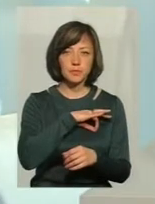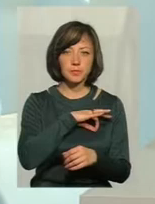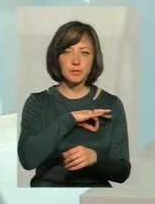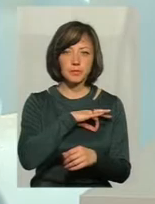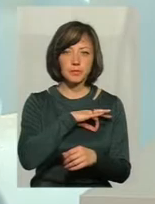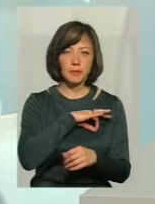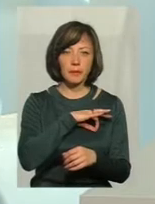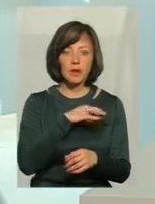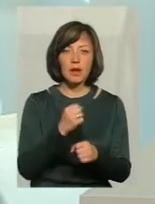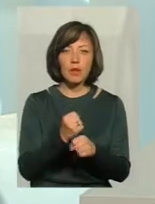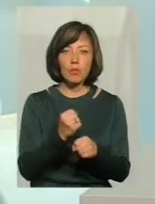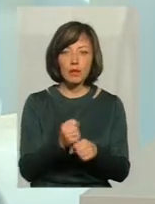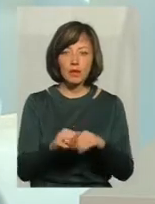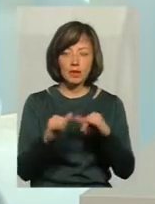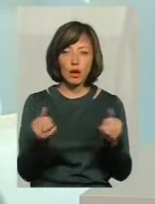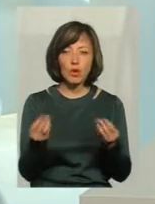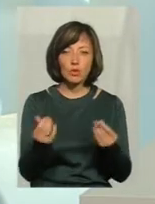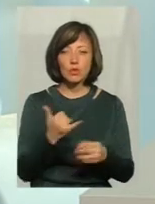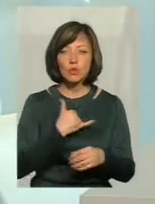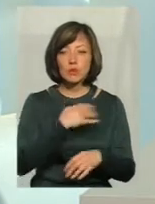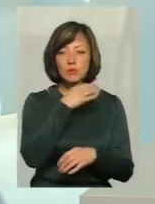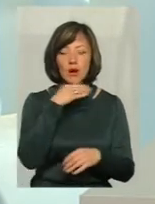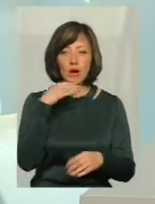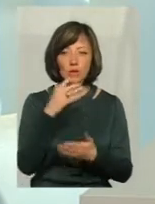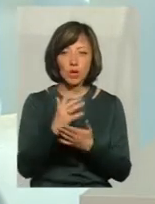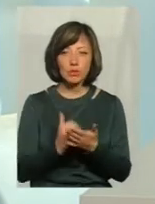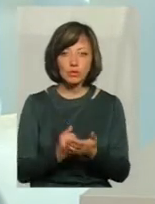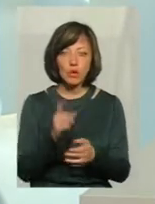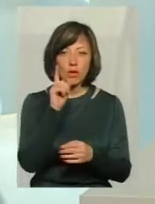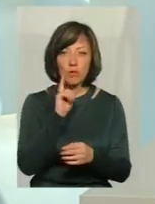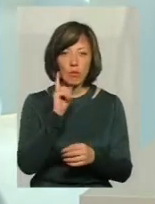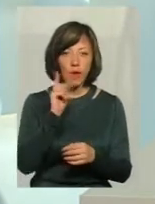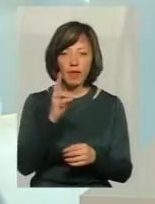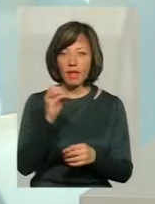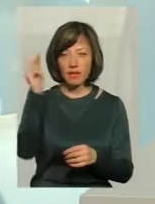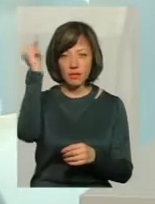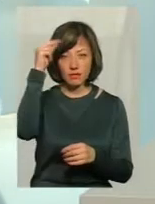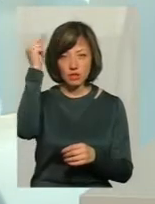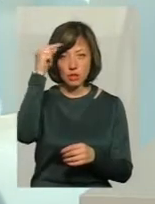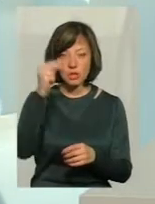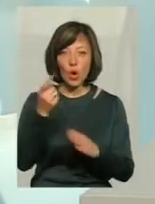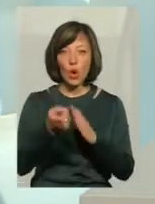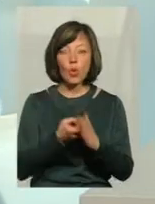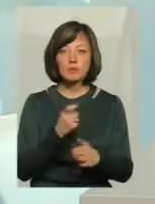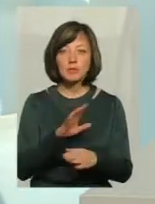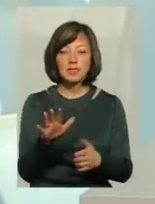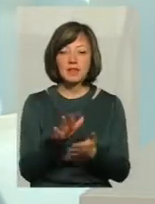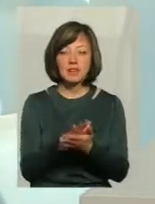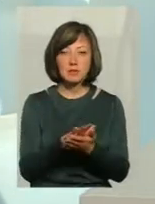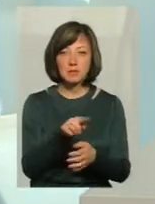з нього робити гроші. Тобто в нас насправді багато ресурсів, і ми поки не навчилися розпізнавати в